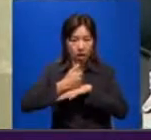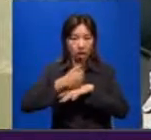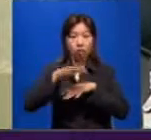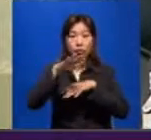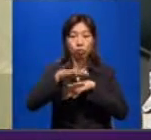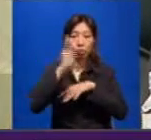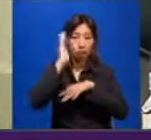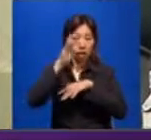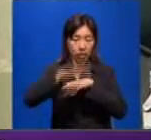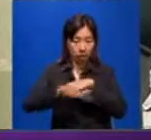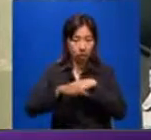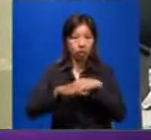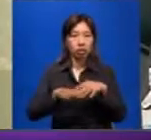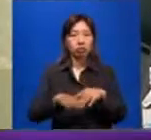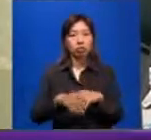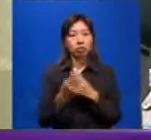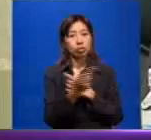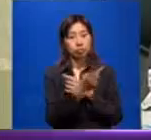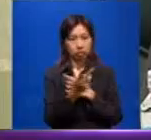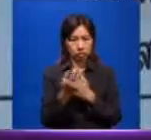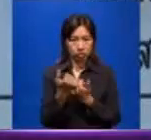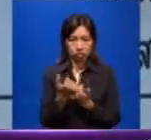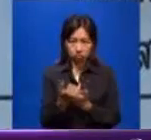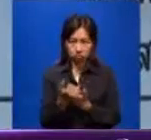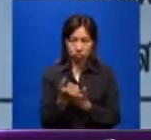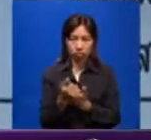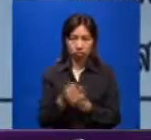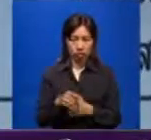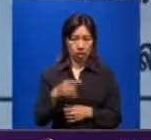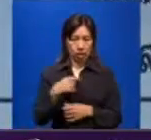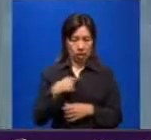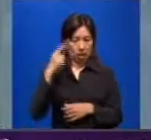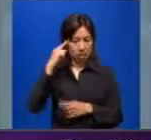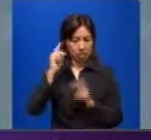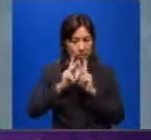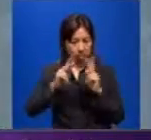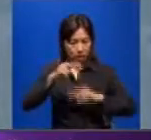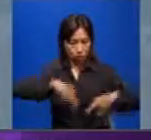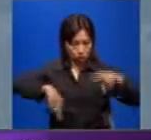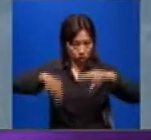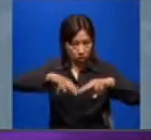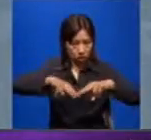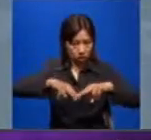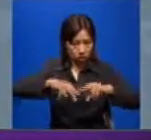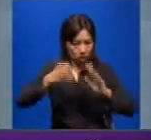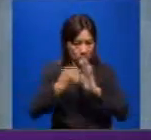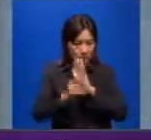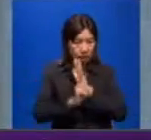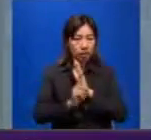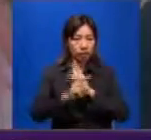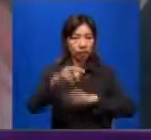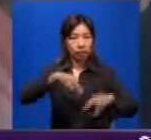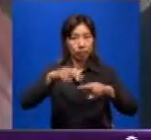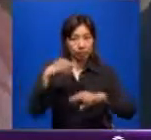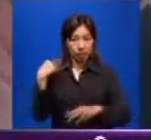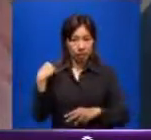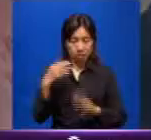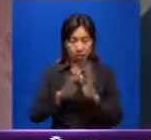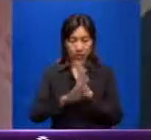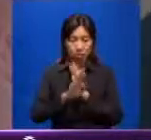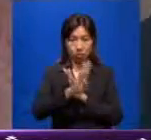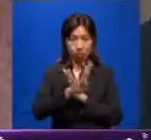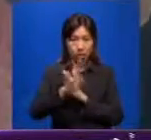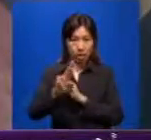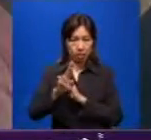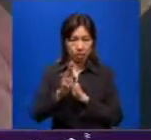หนองกระทุ่มสพปเขต 4ขณะนี้อยู่ในระหว่างการสอบข้อเท็จจริงส่วนผู้เข้าสอบอีก 9คนจากจังหวัดบุรีรัมย์มา